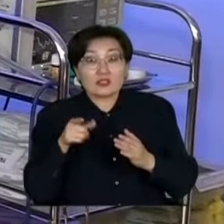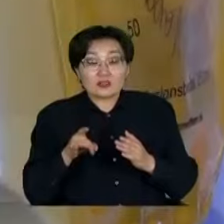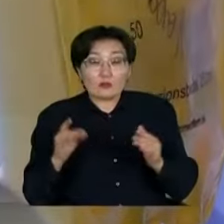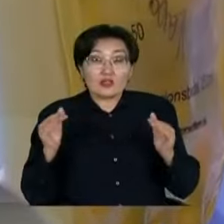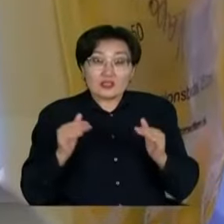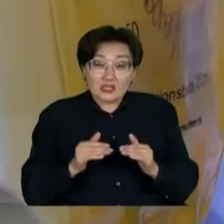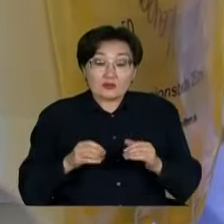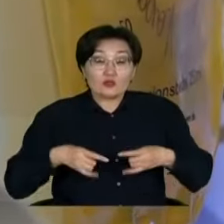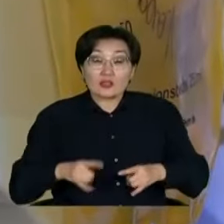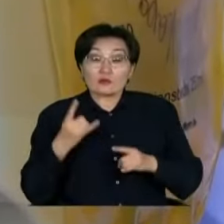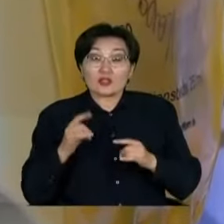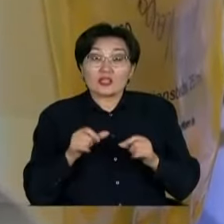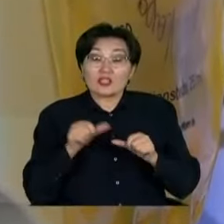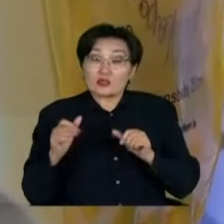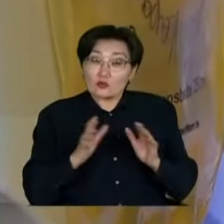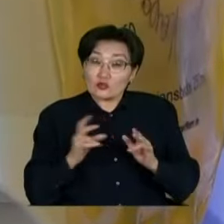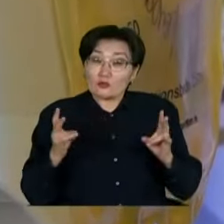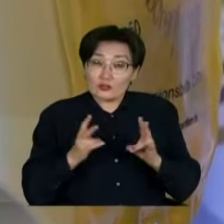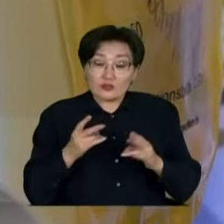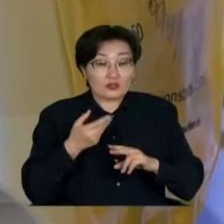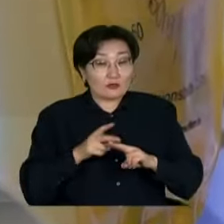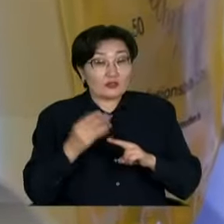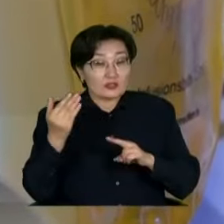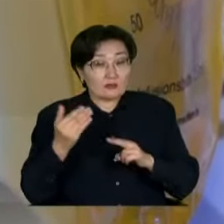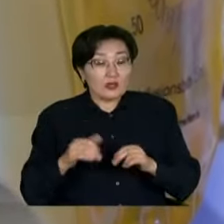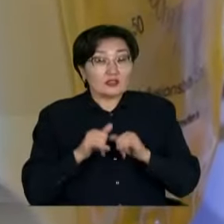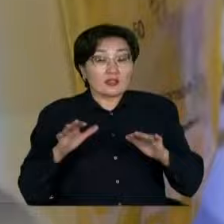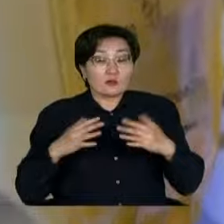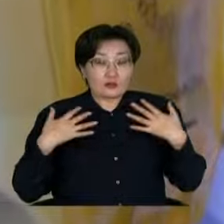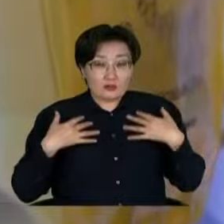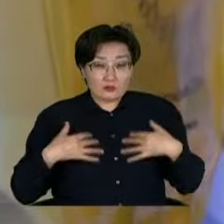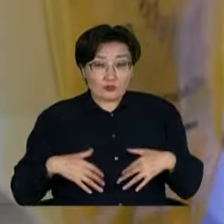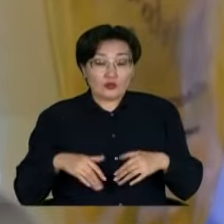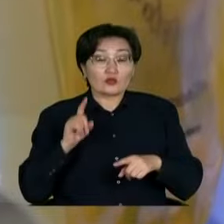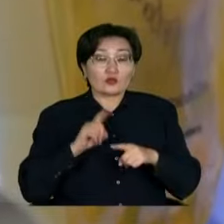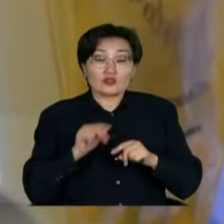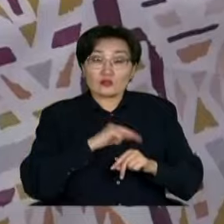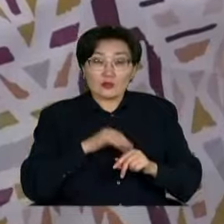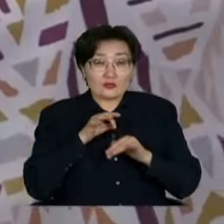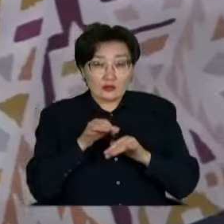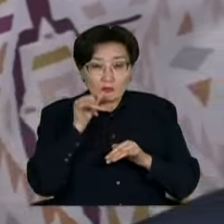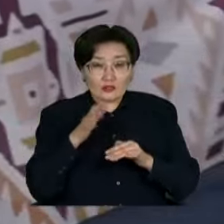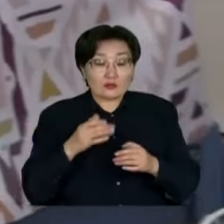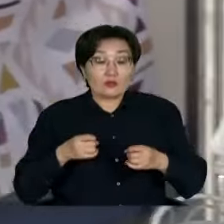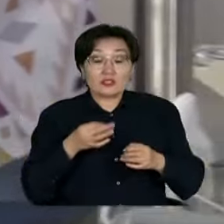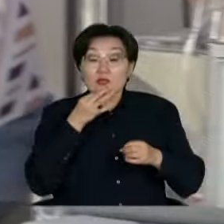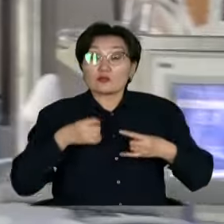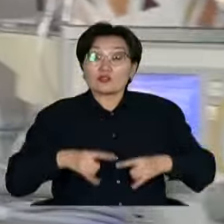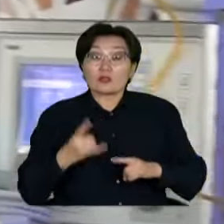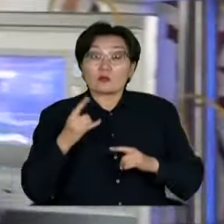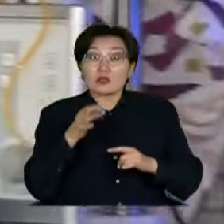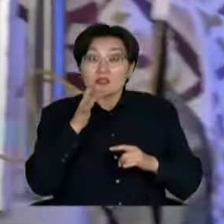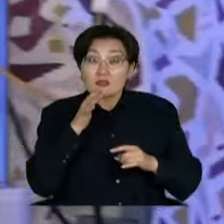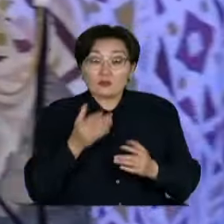кем туған балалар ерекше күтімді қажет етеді. Себебі олардың жетілмеген ағзасы дұрыс қызмет ете алмайды. Шала туған сәбилердің мерзімі